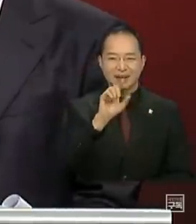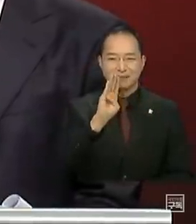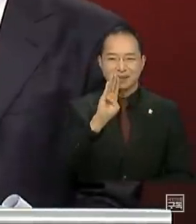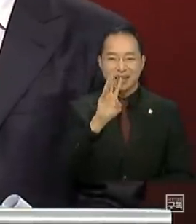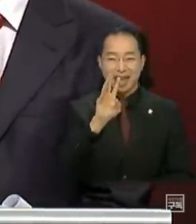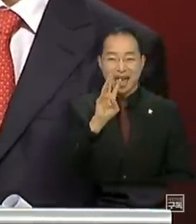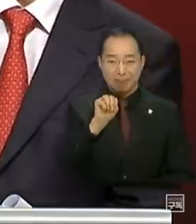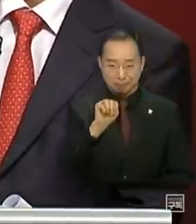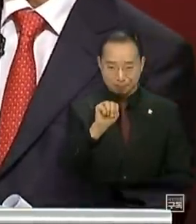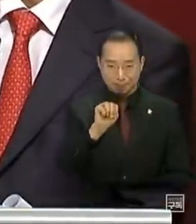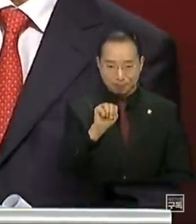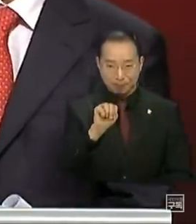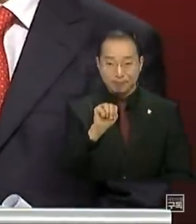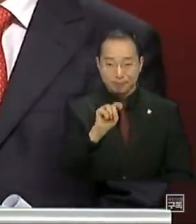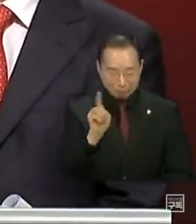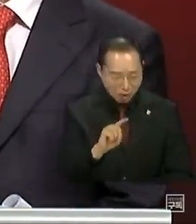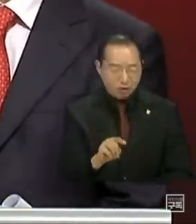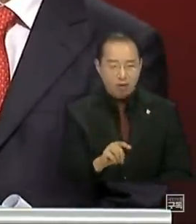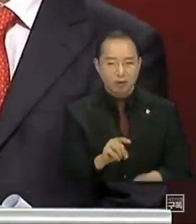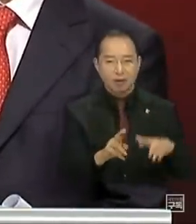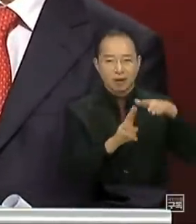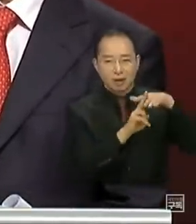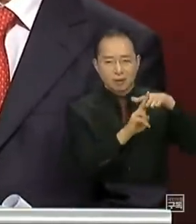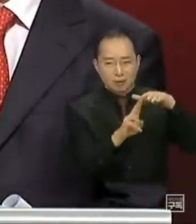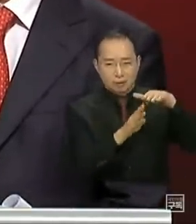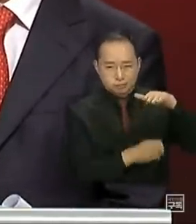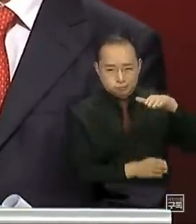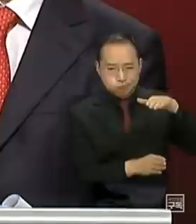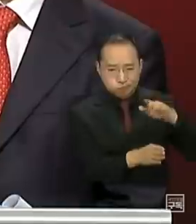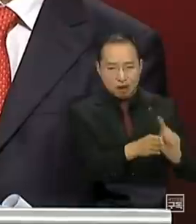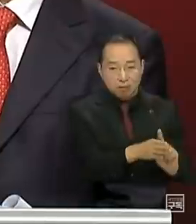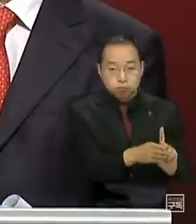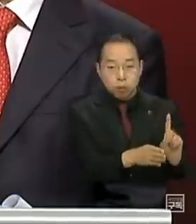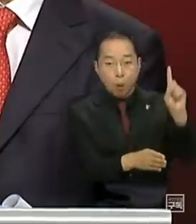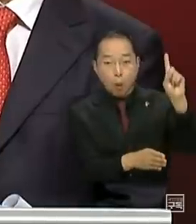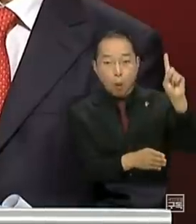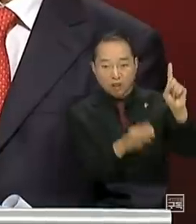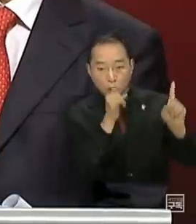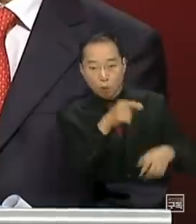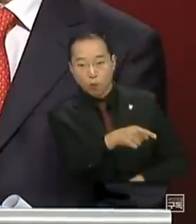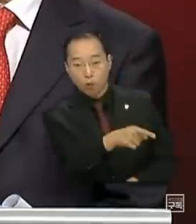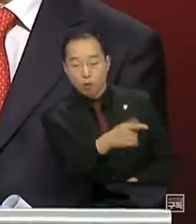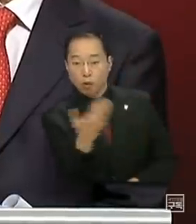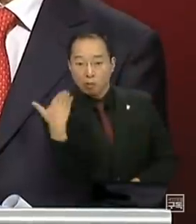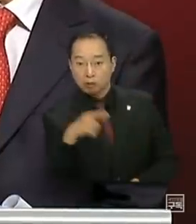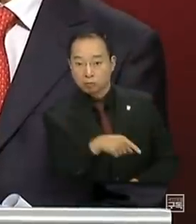했습니다. 이게 이제 사실상 미국에서 보는